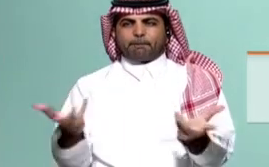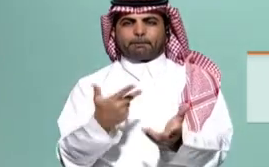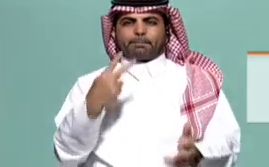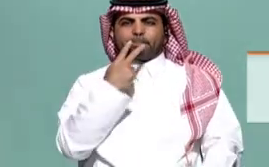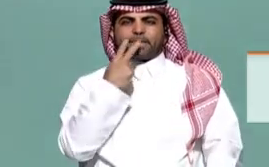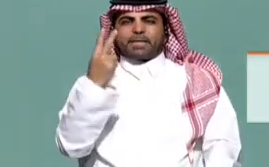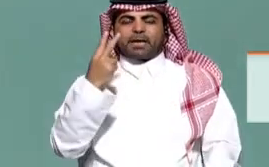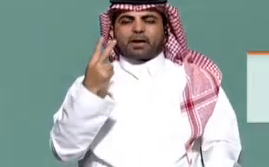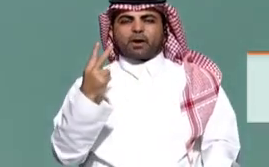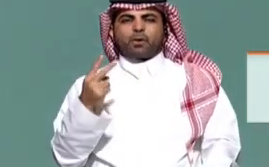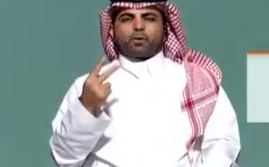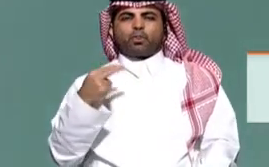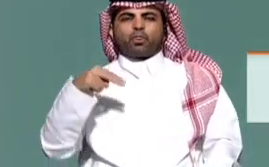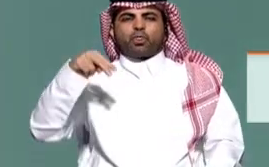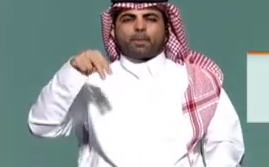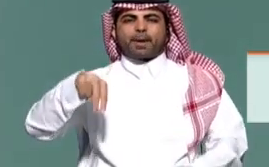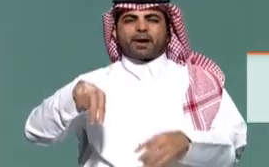إلى